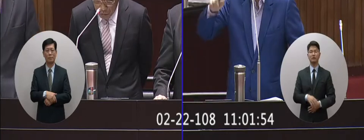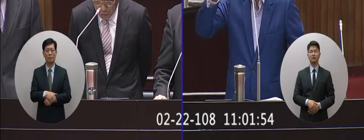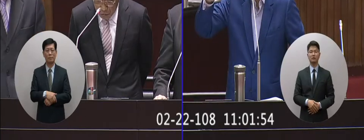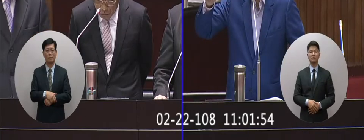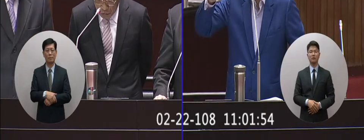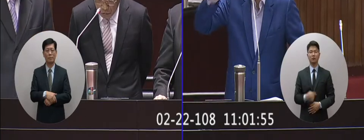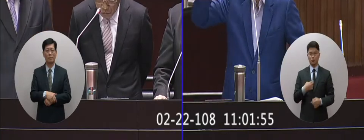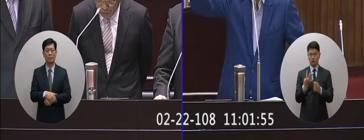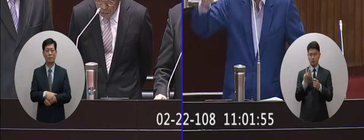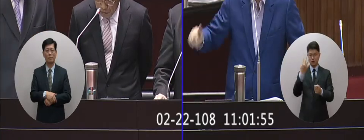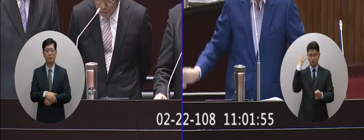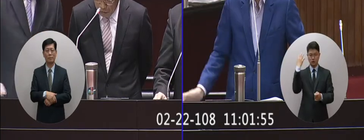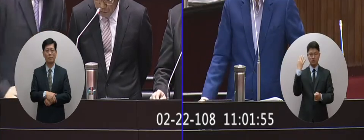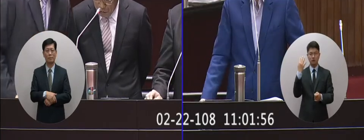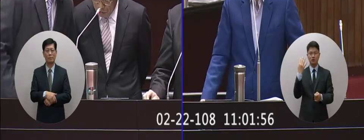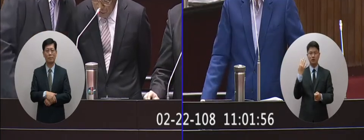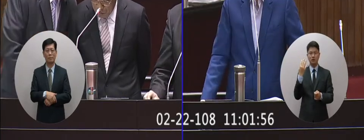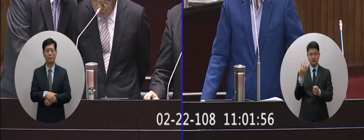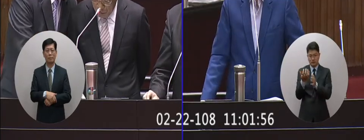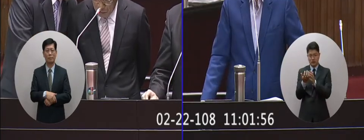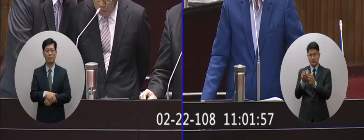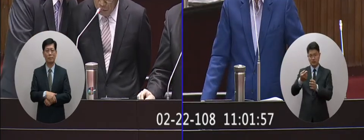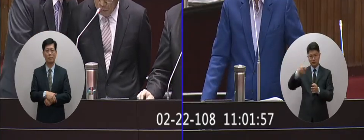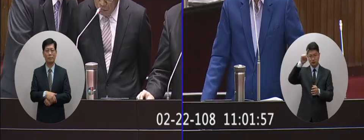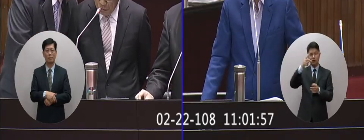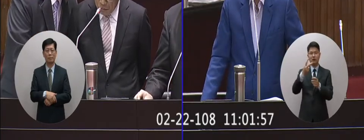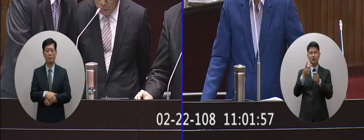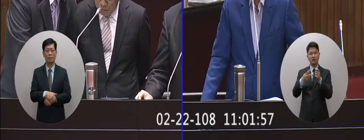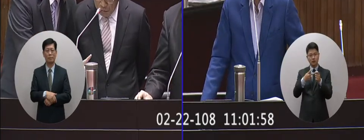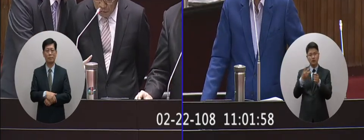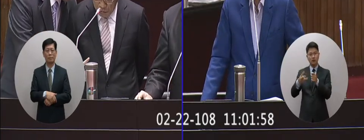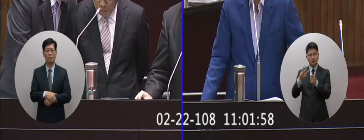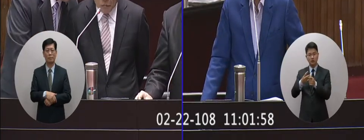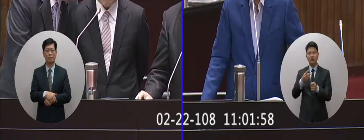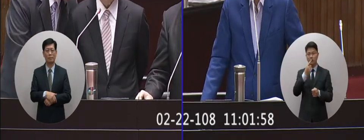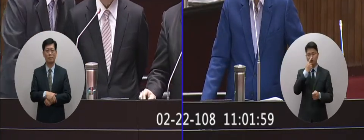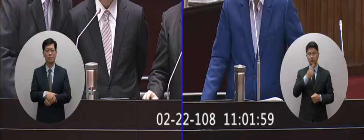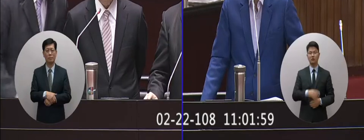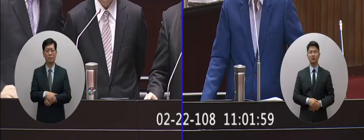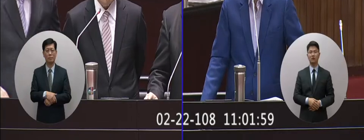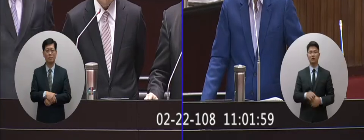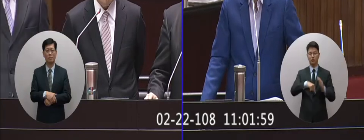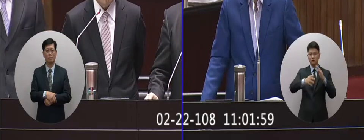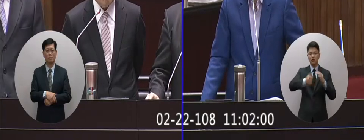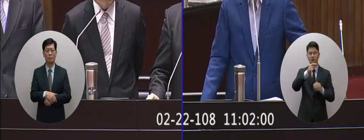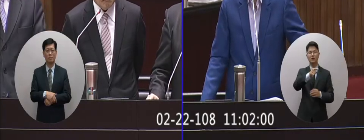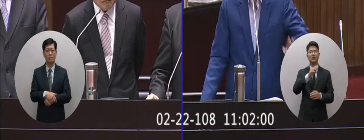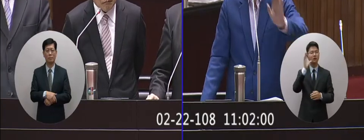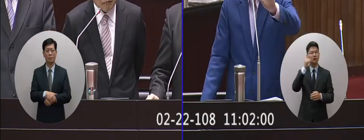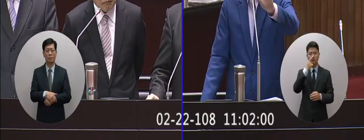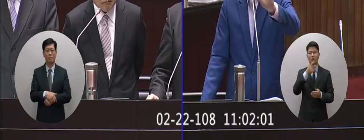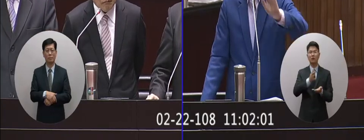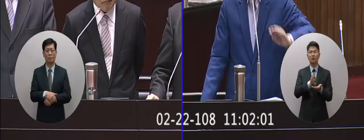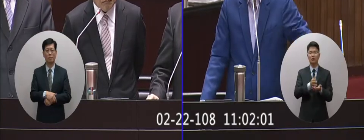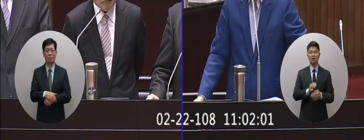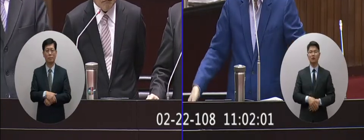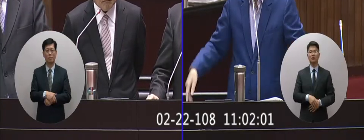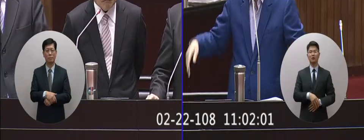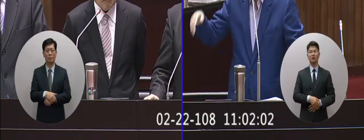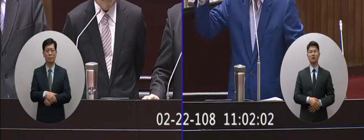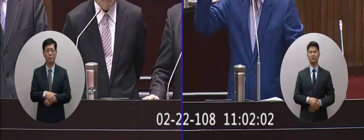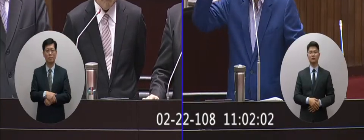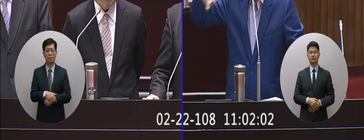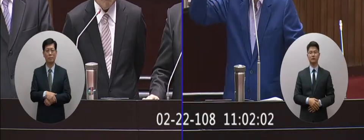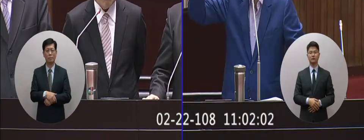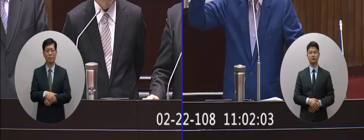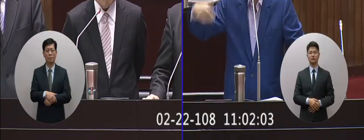我在4年前之前的2-3年，我花了很多院长，听听我讲哈，国永兄不要急，我